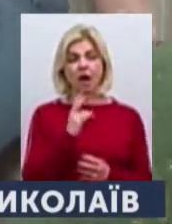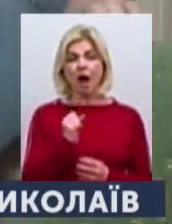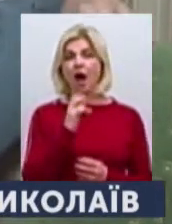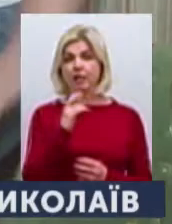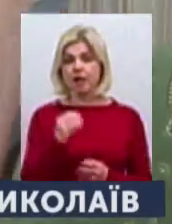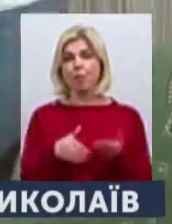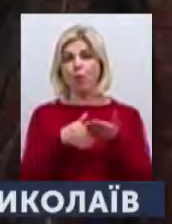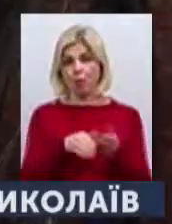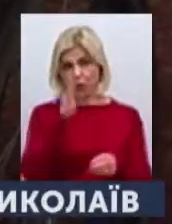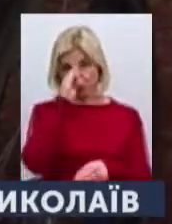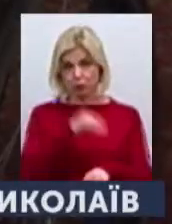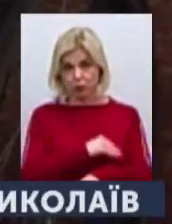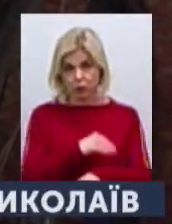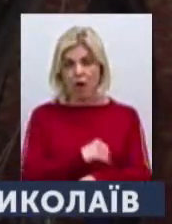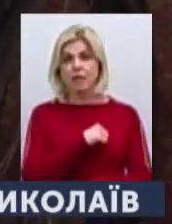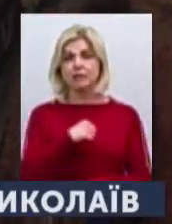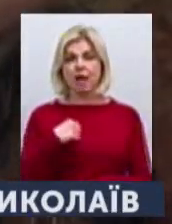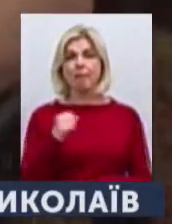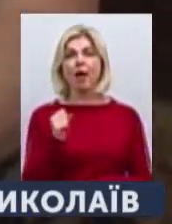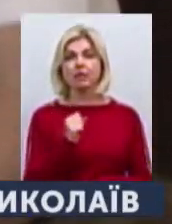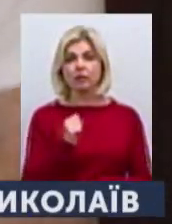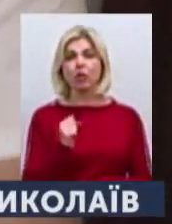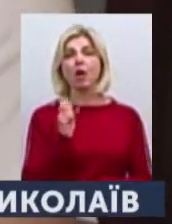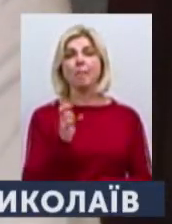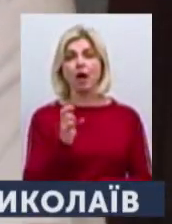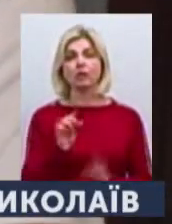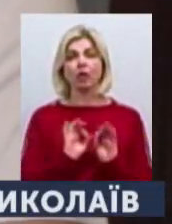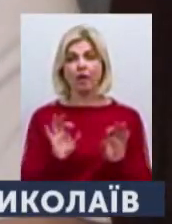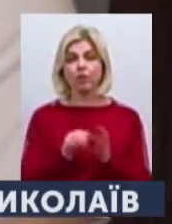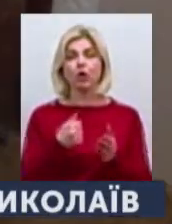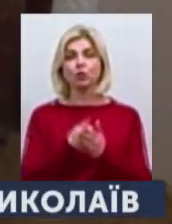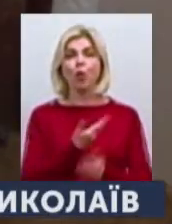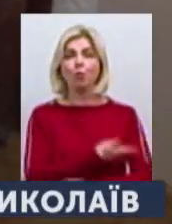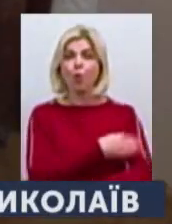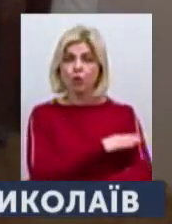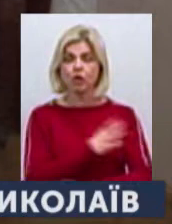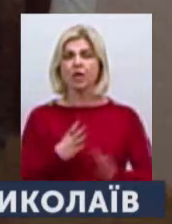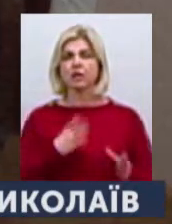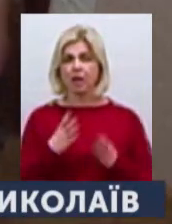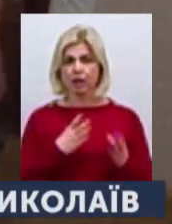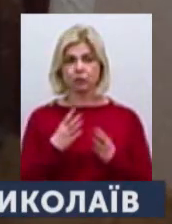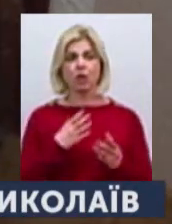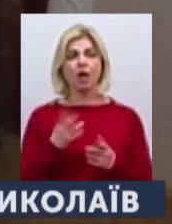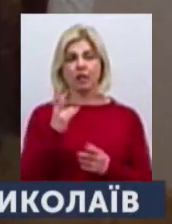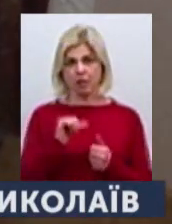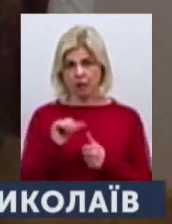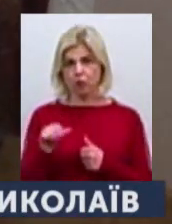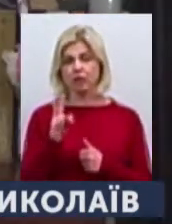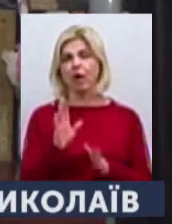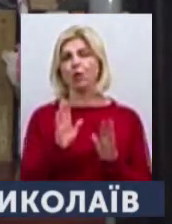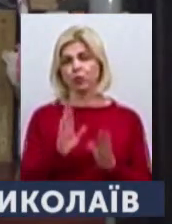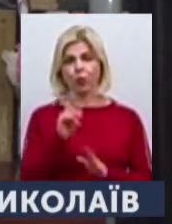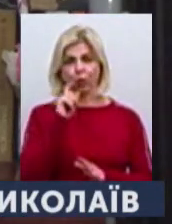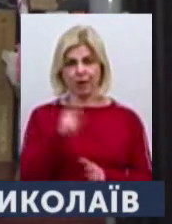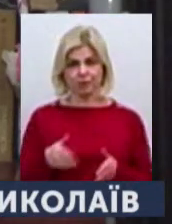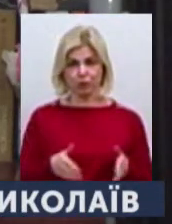допомагає чоловік. Сам Анатолій Бардіш розповідає, до польського заїзду тренується виключно на українських дорогах.